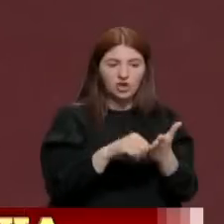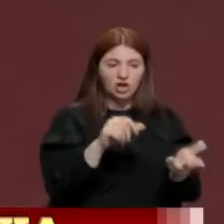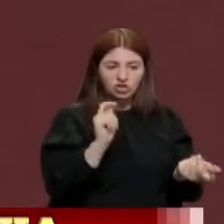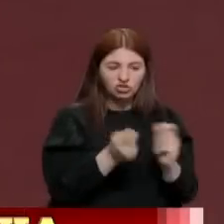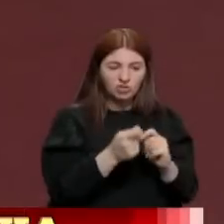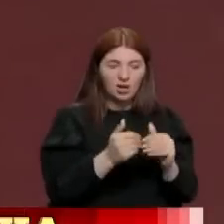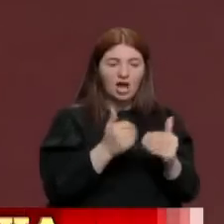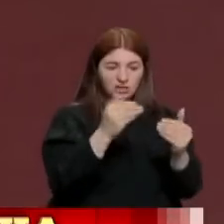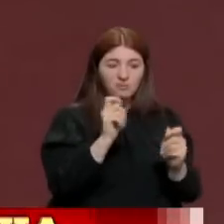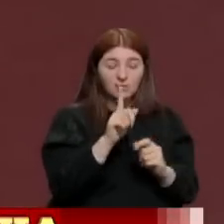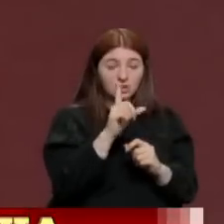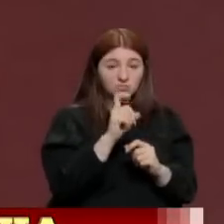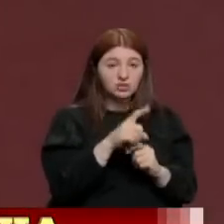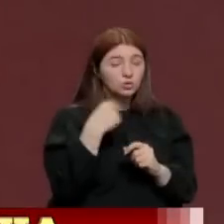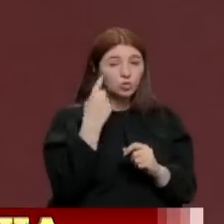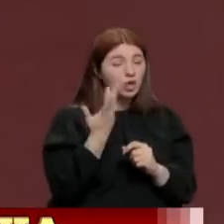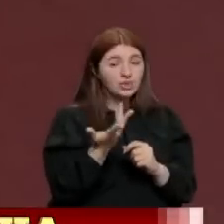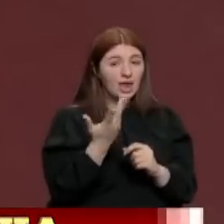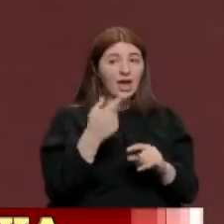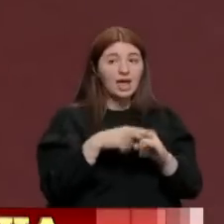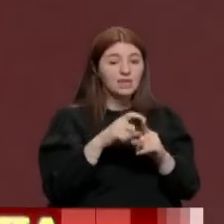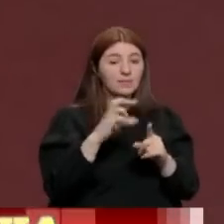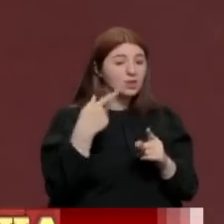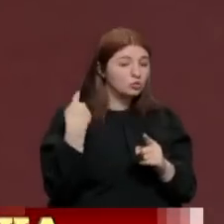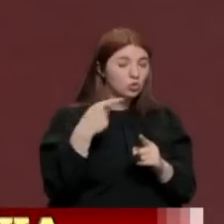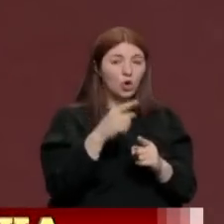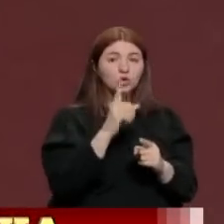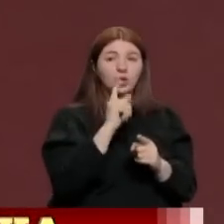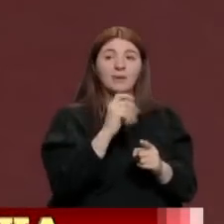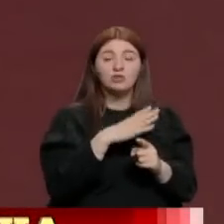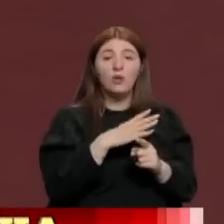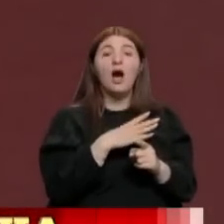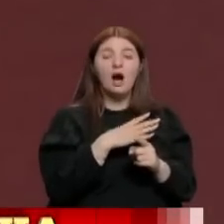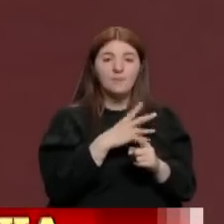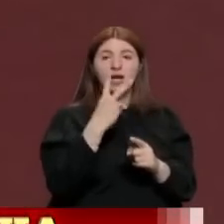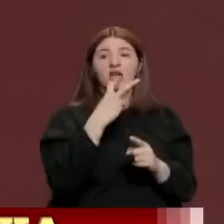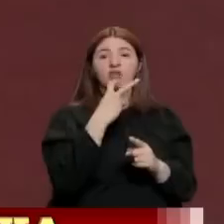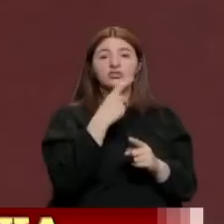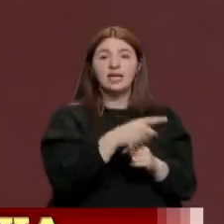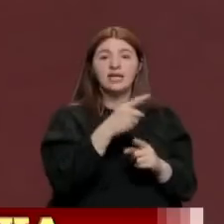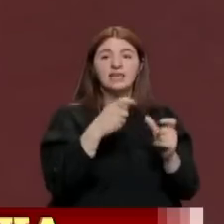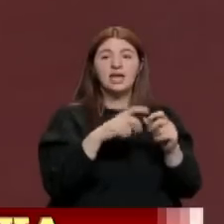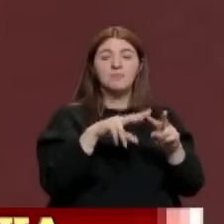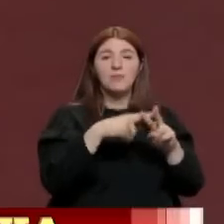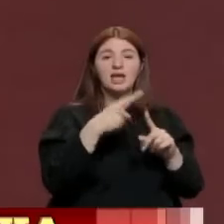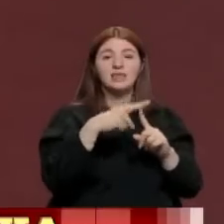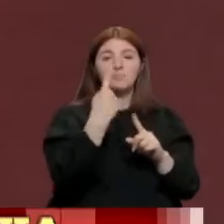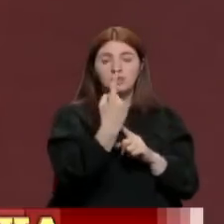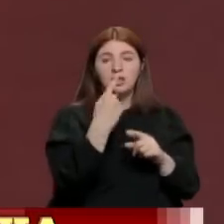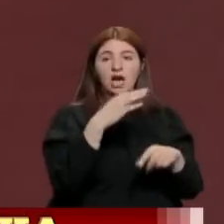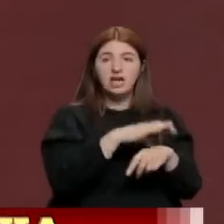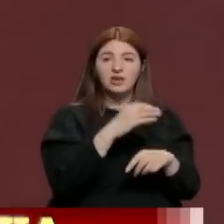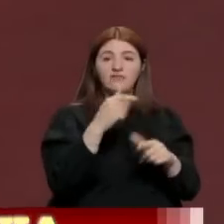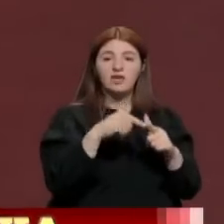mi, ertelenmeli mi? Siz ne düşünüyorsunuz, HDP ne düşünüyor onu sormak istiyorum ama 2 yaşındaki SMA tip 1 hastası